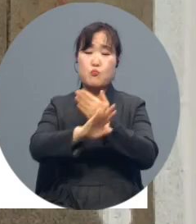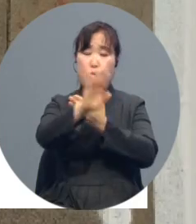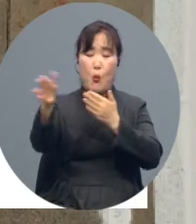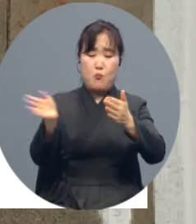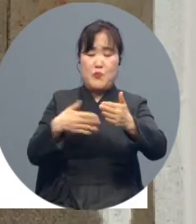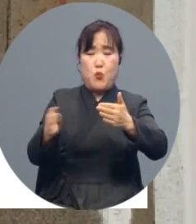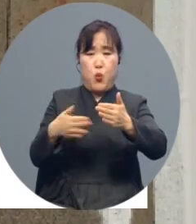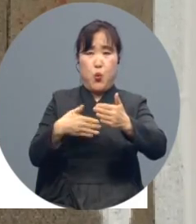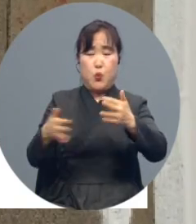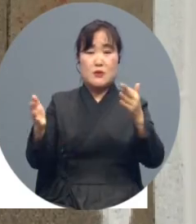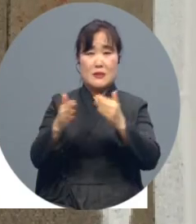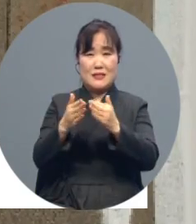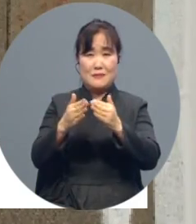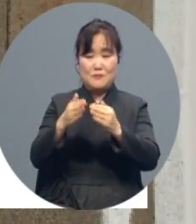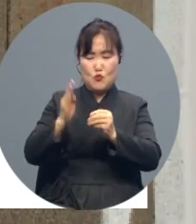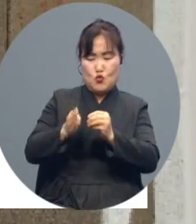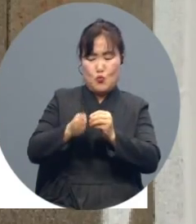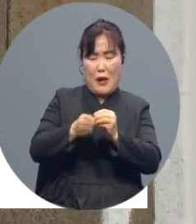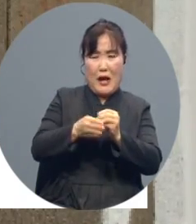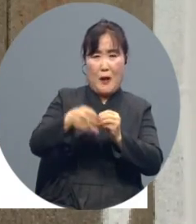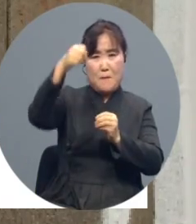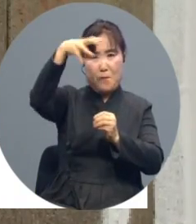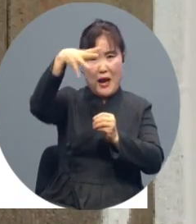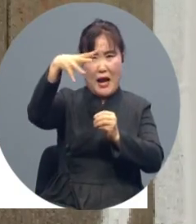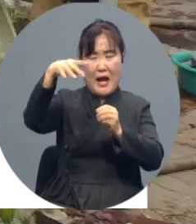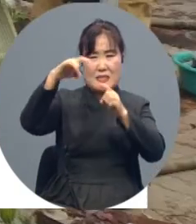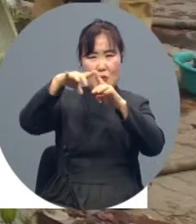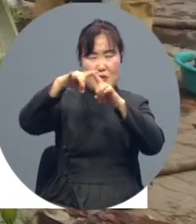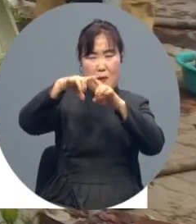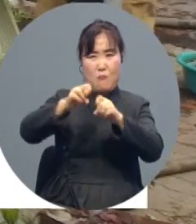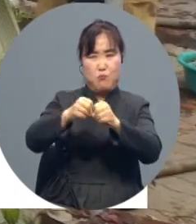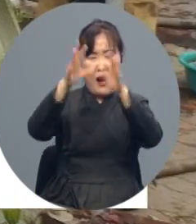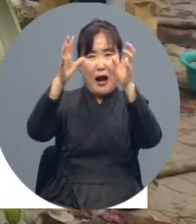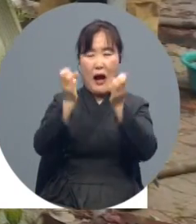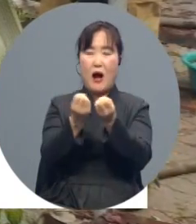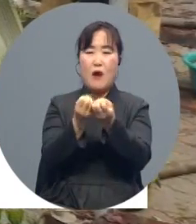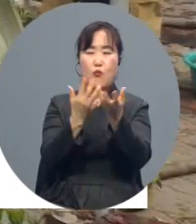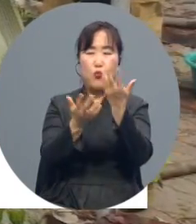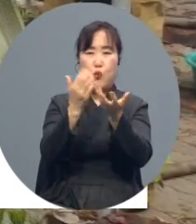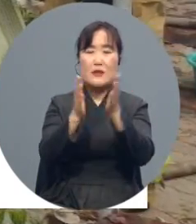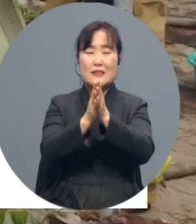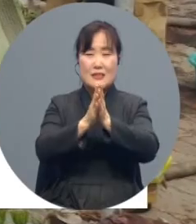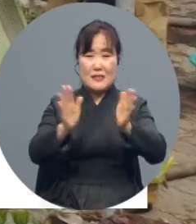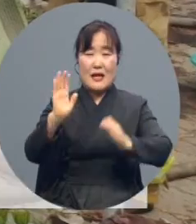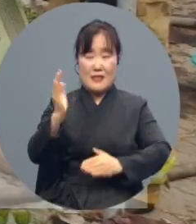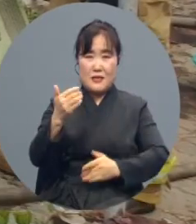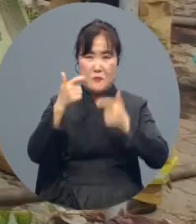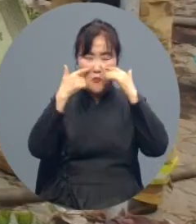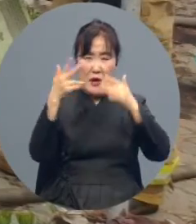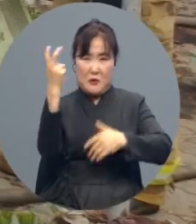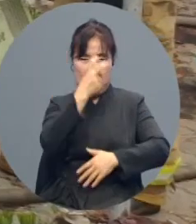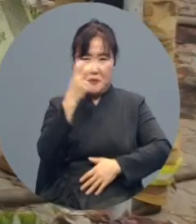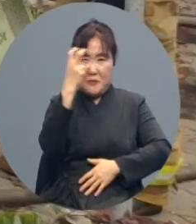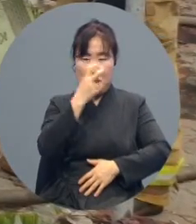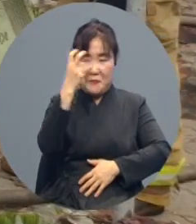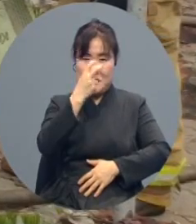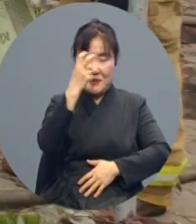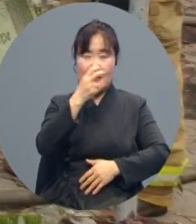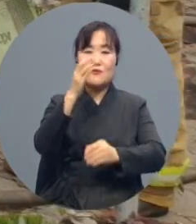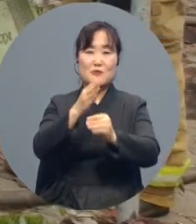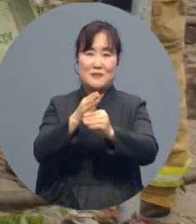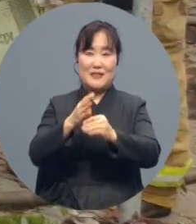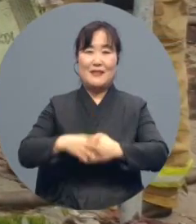아무도 없는 빈집에서 주방 전 등에서 정기적인 요인으로 불이 시작된 것으로 보고 정확한 화재 원인을